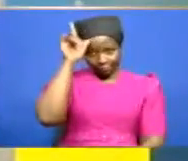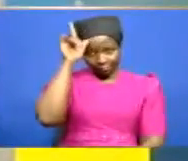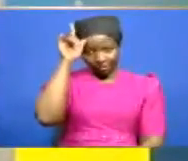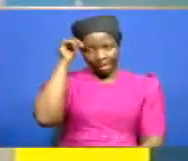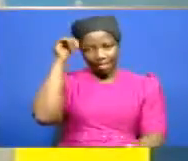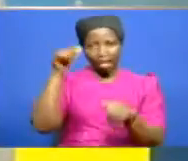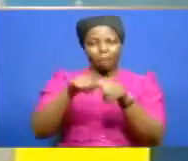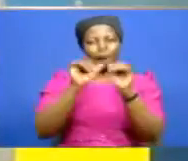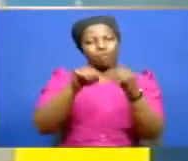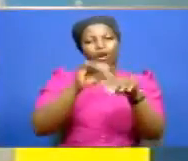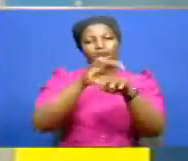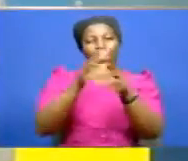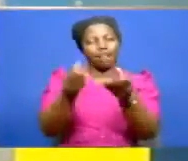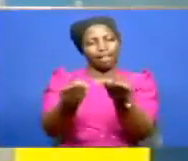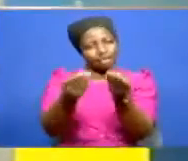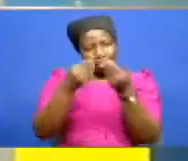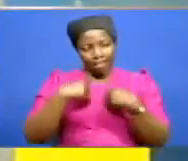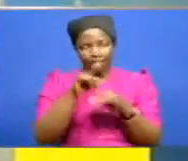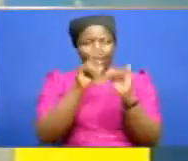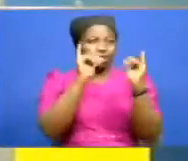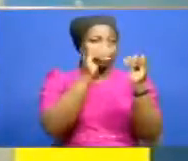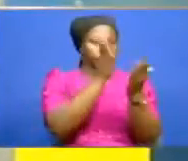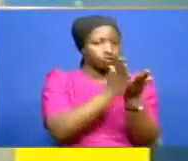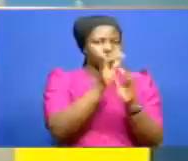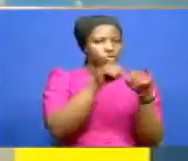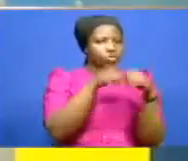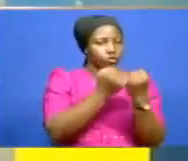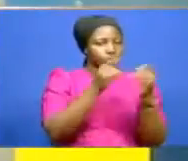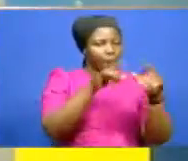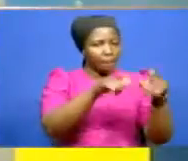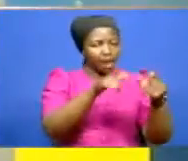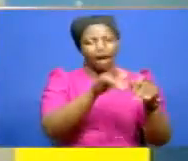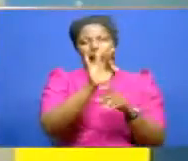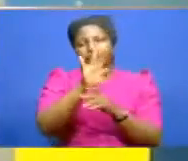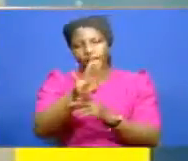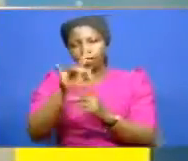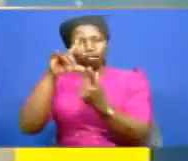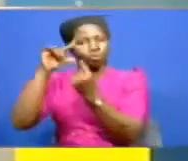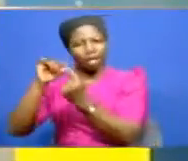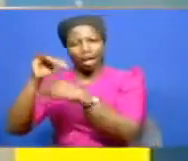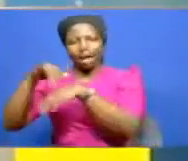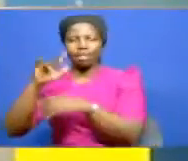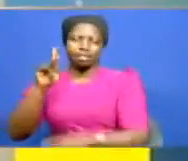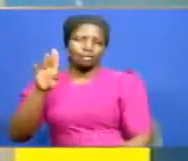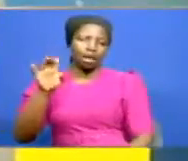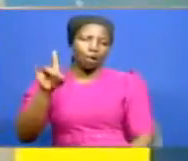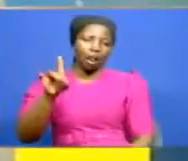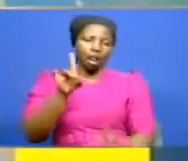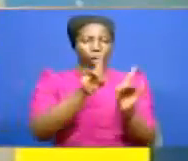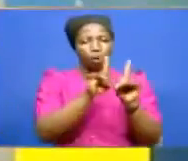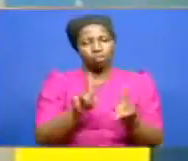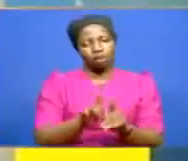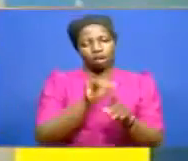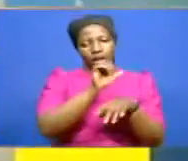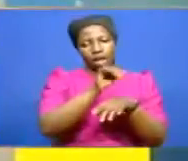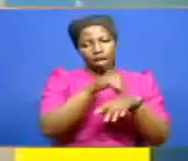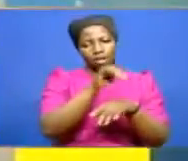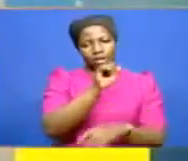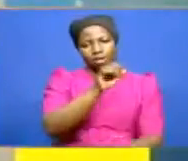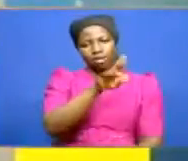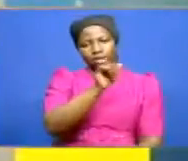Kumbuka pia unaweza kuzipata taarifa hizi kwenye mitandao ya kijamii pale Facebook na Twitter at KBC Channel 1 na at